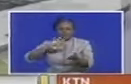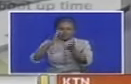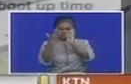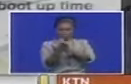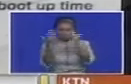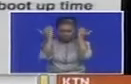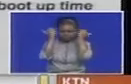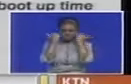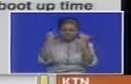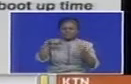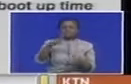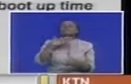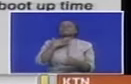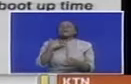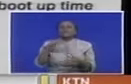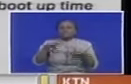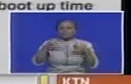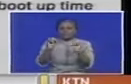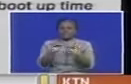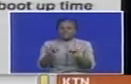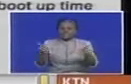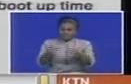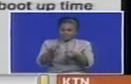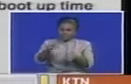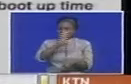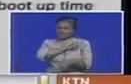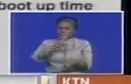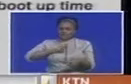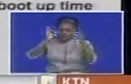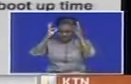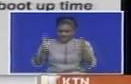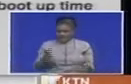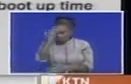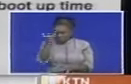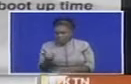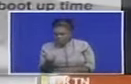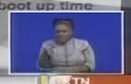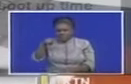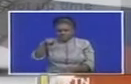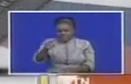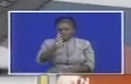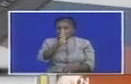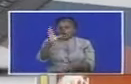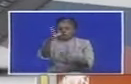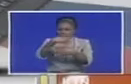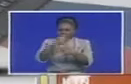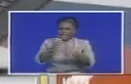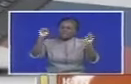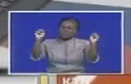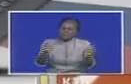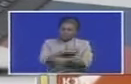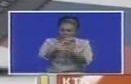mahakamani kuharamisha uamuzi huo. Bodi hiyo ilichukua hatua hiyo kutokana na madai kwamba kampuni ya Olive haina uwezo